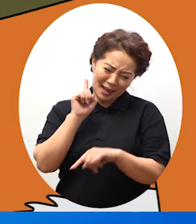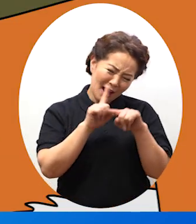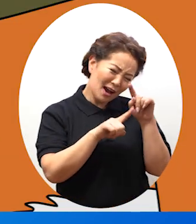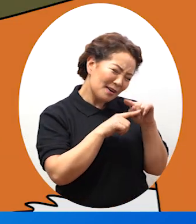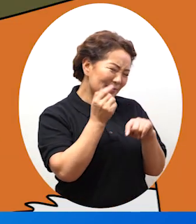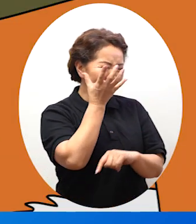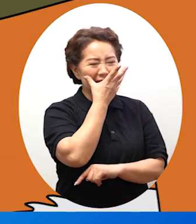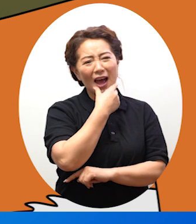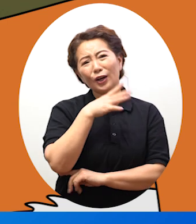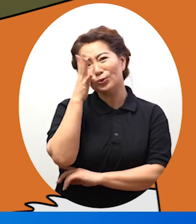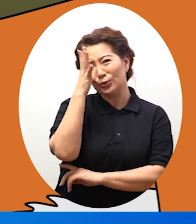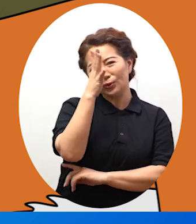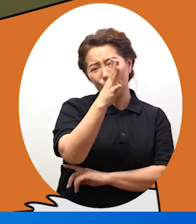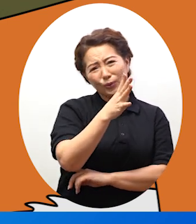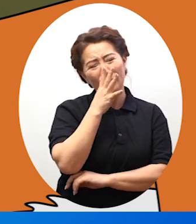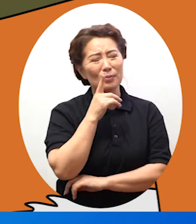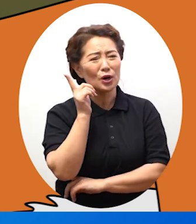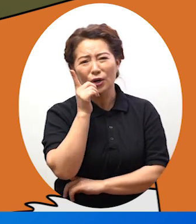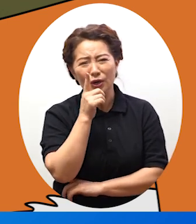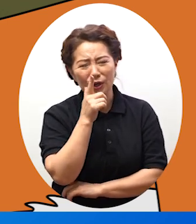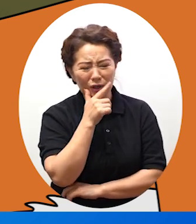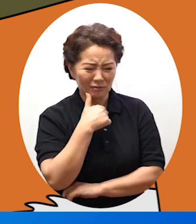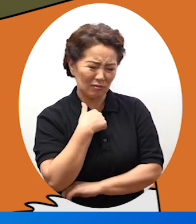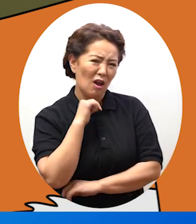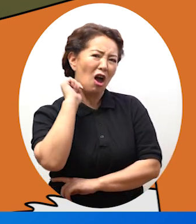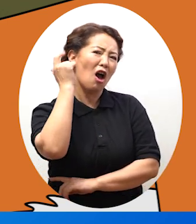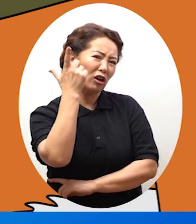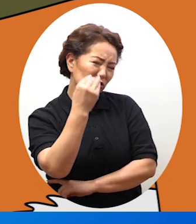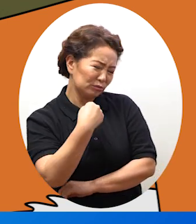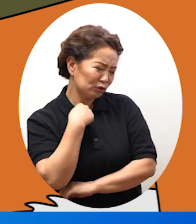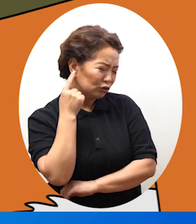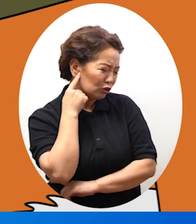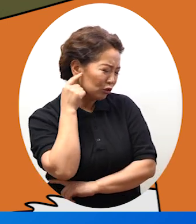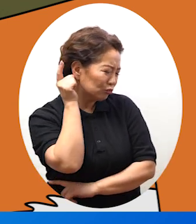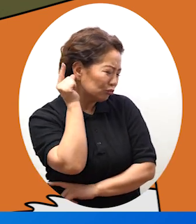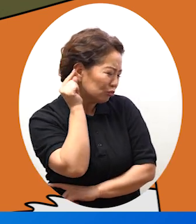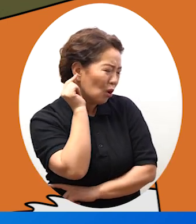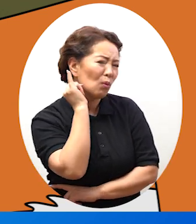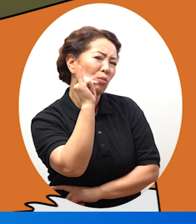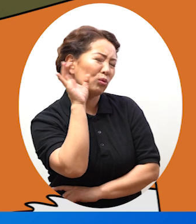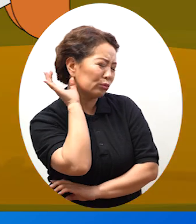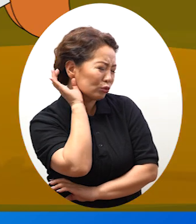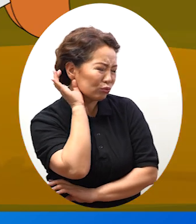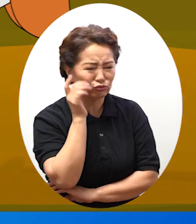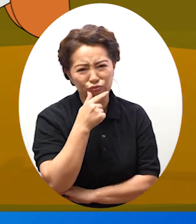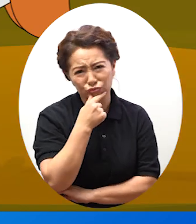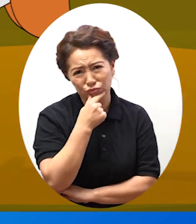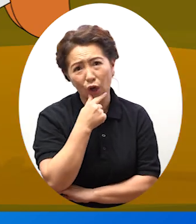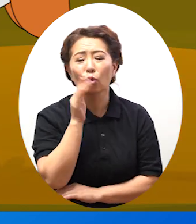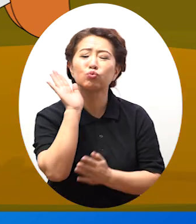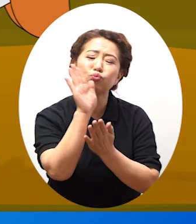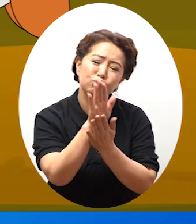Ямар сайхан дуулдаг юм бэ? Даан чихчих нь чих их муу сонсдог юм. өнхрөөшгөн